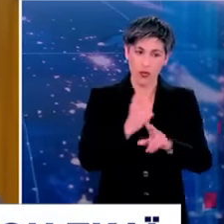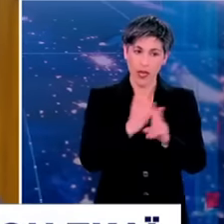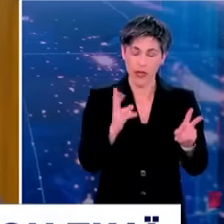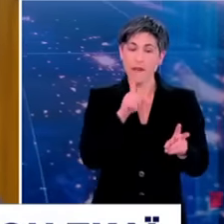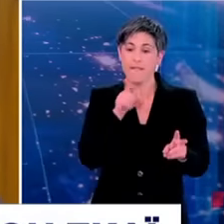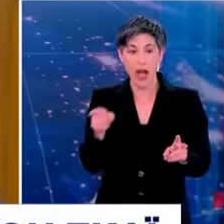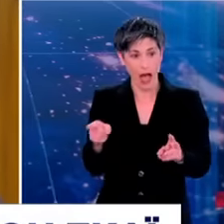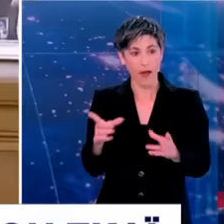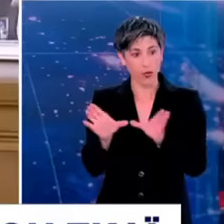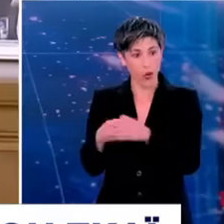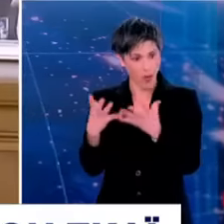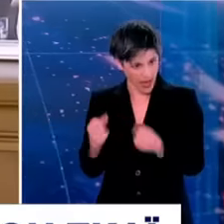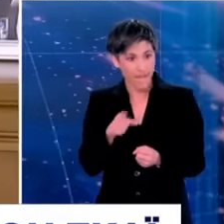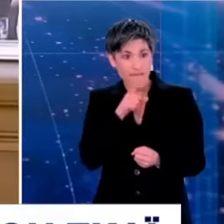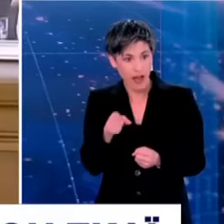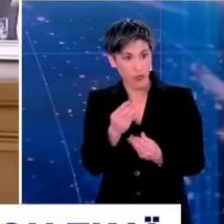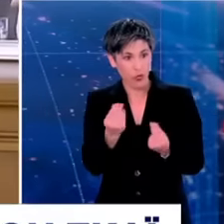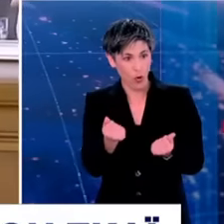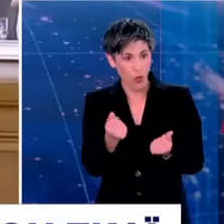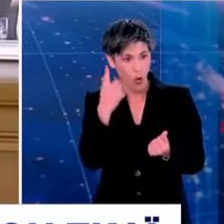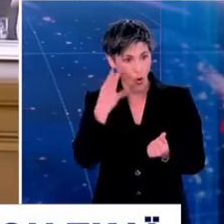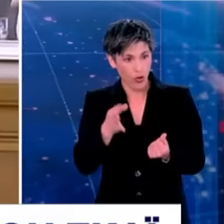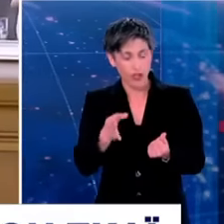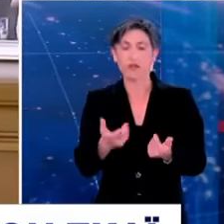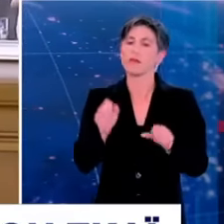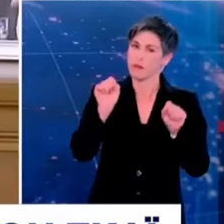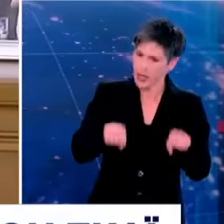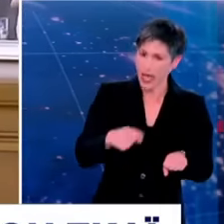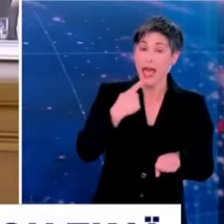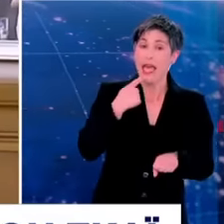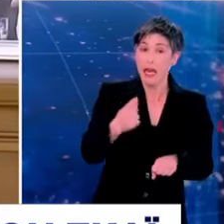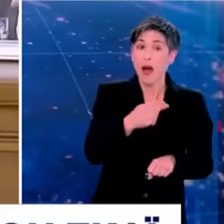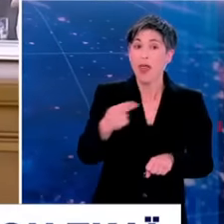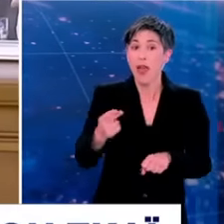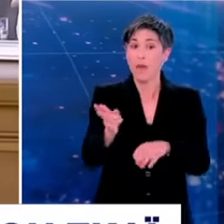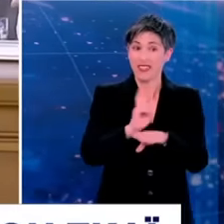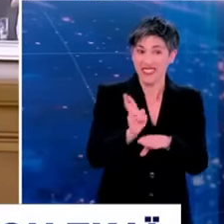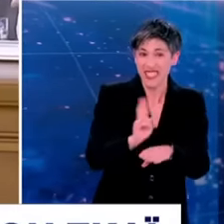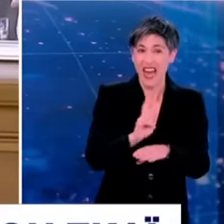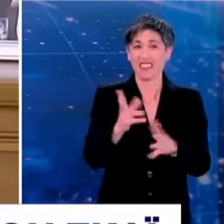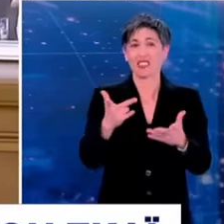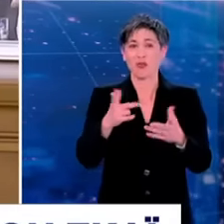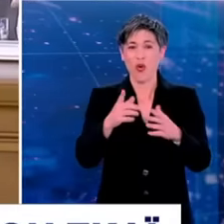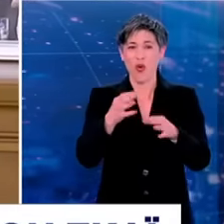διαθέτει μια τέτοια λογική. Μίλησα για τη βία, τη μυσαλλοδοξία, τον διχασμό. Δεν θέλω να πω πολλά